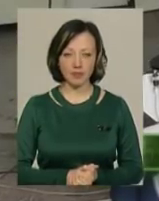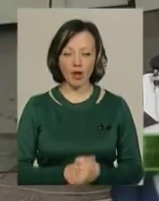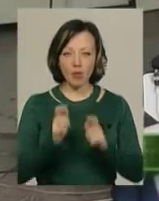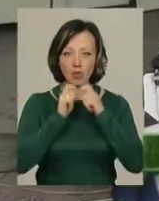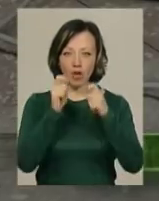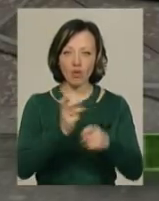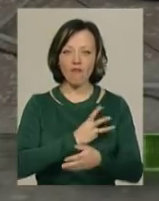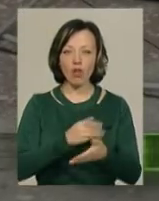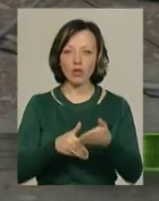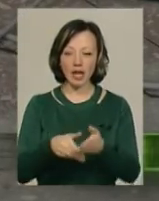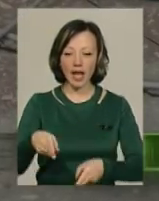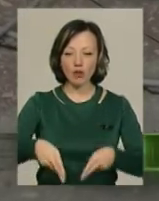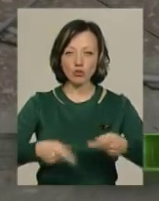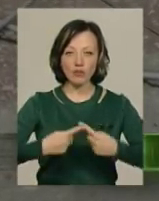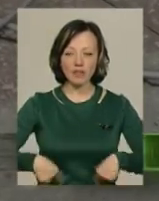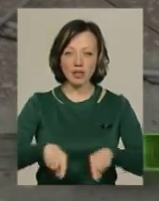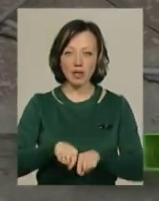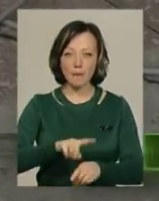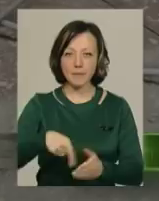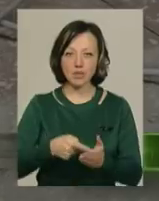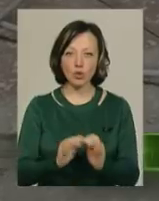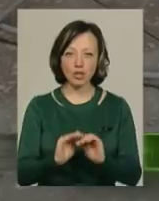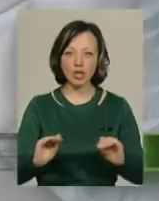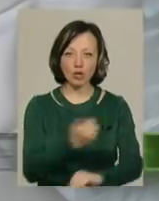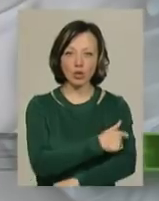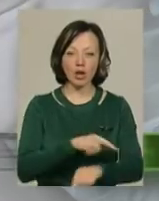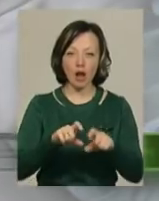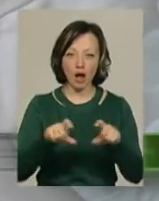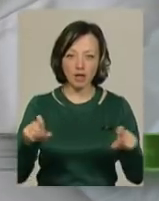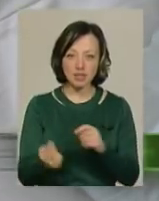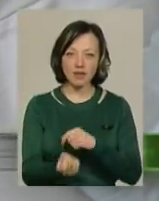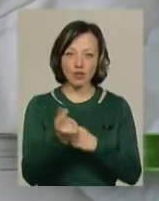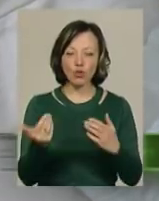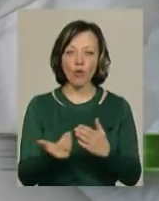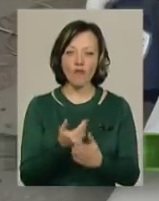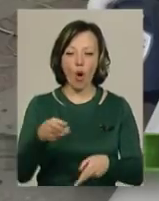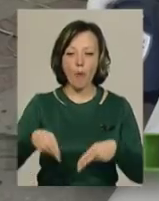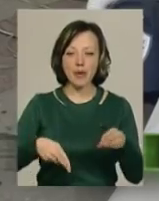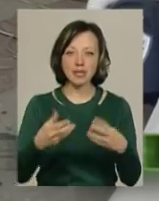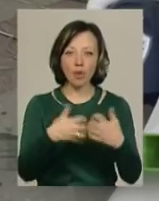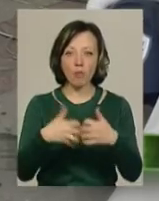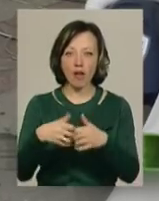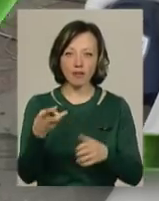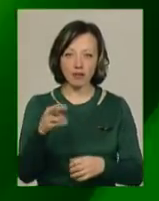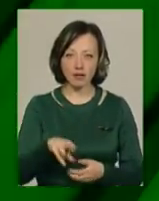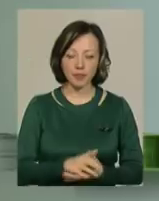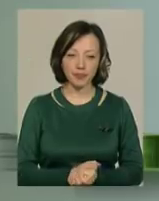Подарунок від волонтерів. У хірургічному відділенні Хмельницької міської дитячої лікарні з'явилося нове операційне обладнання.